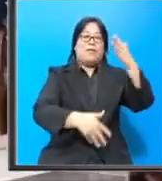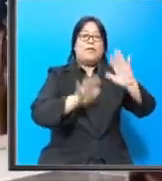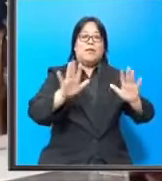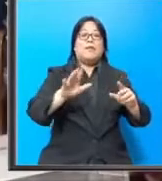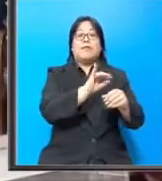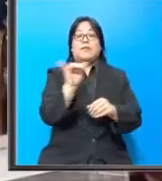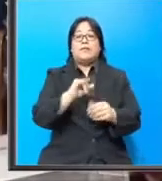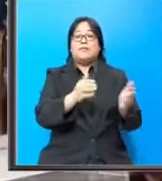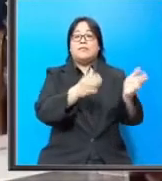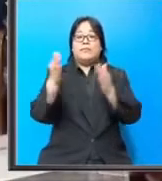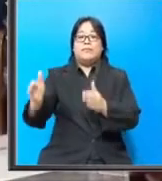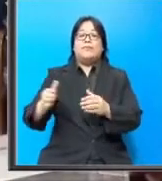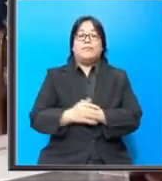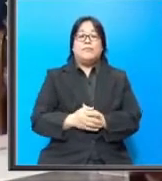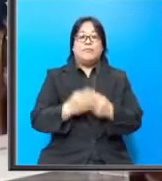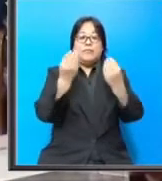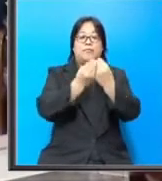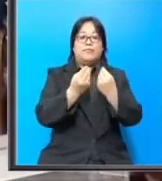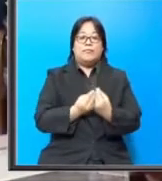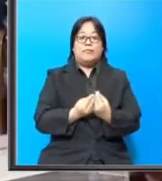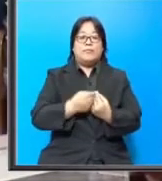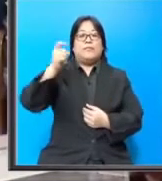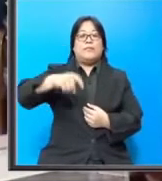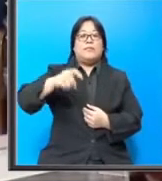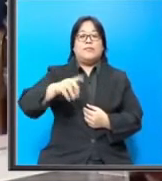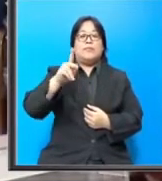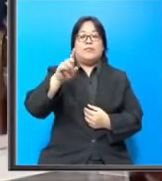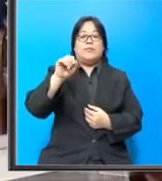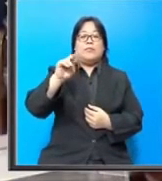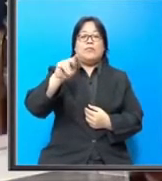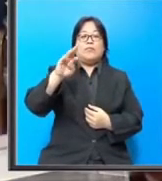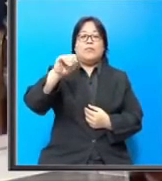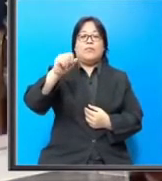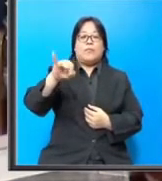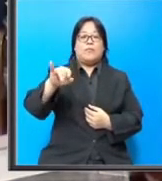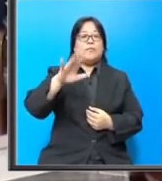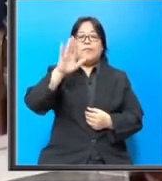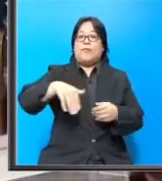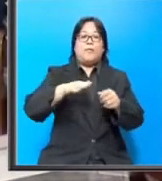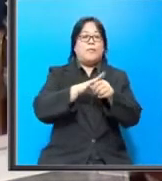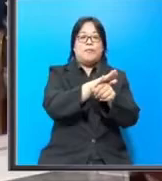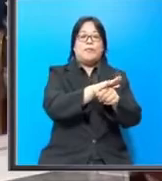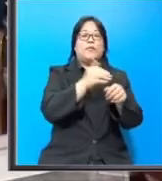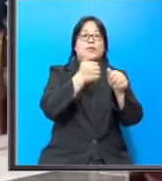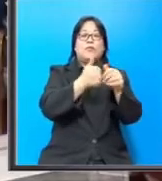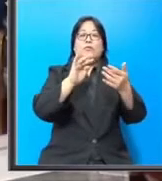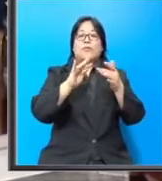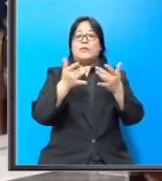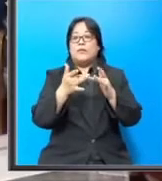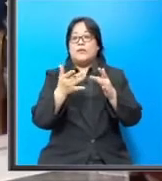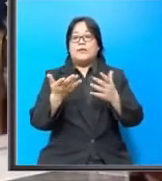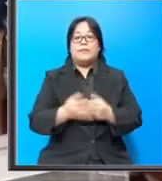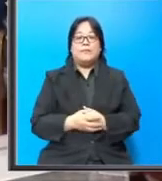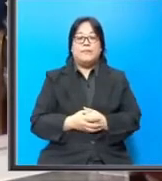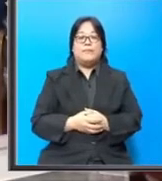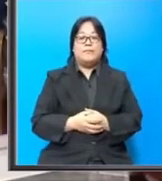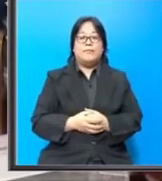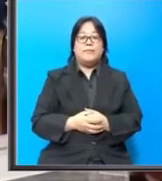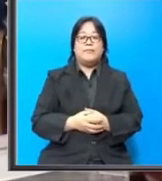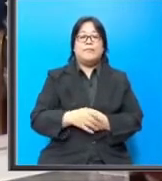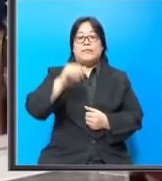begitu juga berkaitan dengan Qadha koplo Oplosan kontraseptif yang masih belum dipenuhi mengikuti ialah